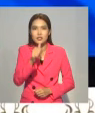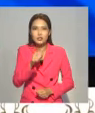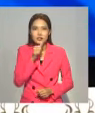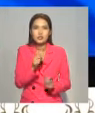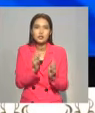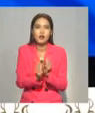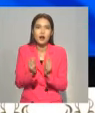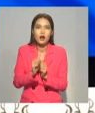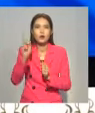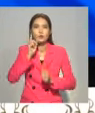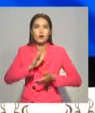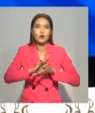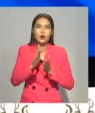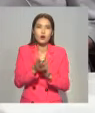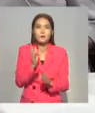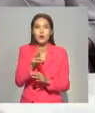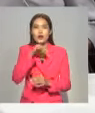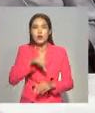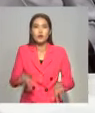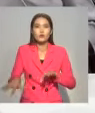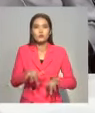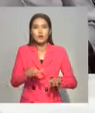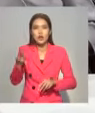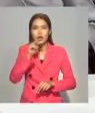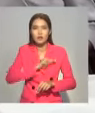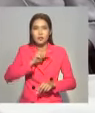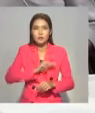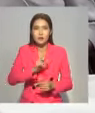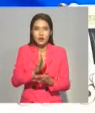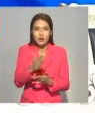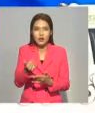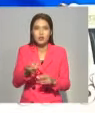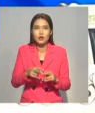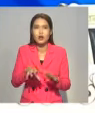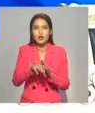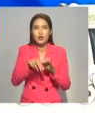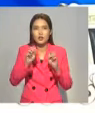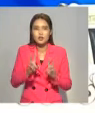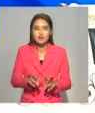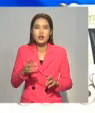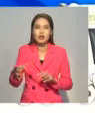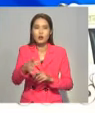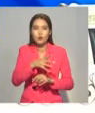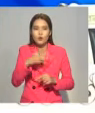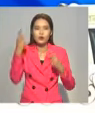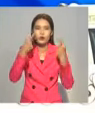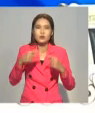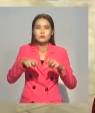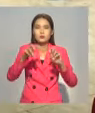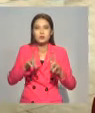орталығының ашылуы бойынша жұмыс жүргізіліп жатыр. Сапалы білім беруді қамтамасыз ету бойынша бірқатар жұмыстар